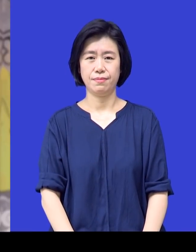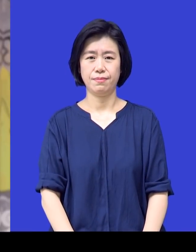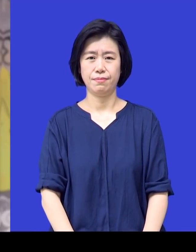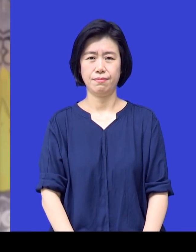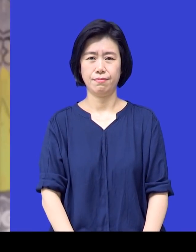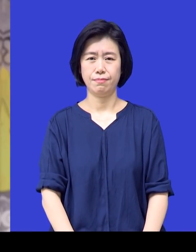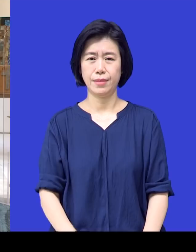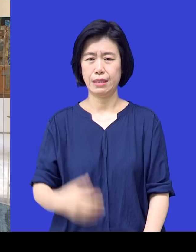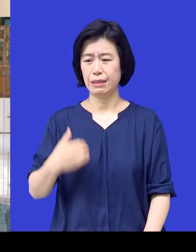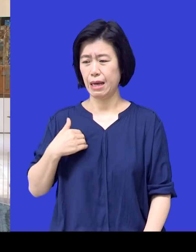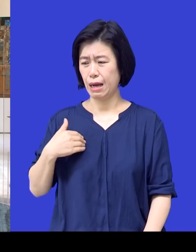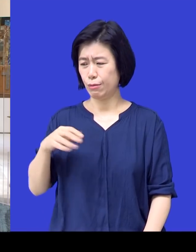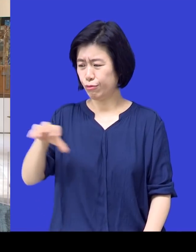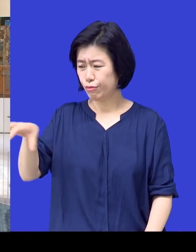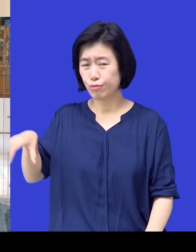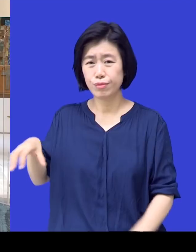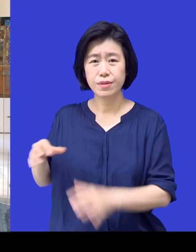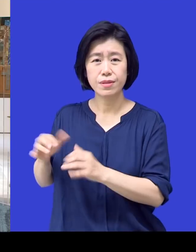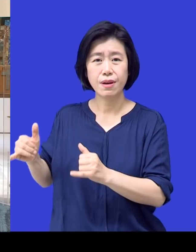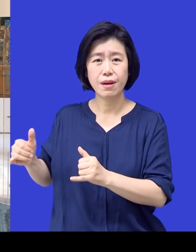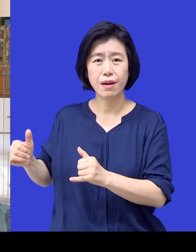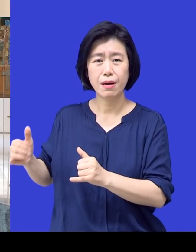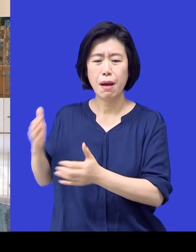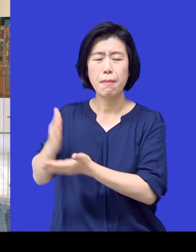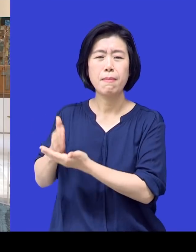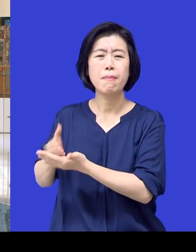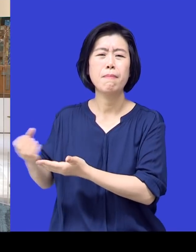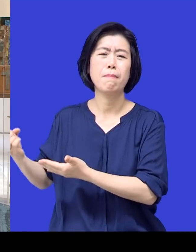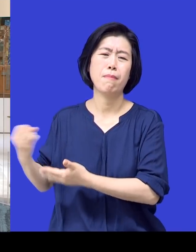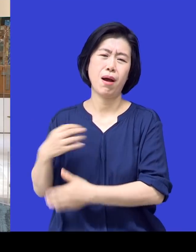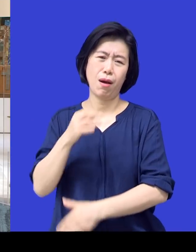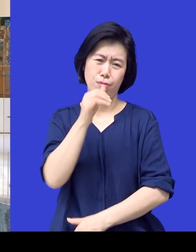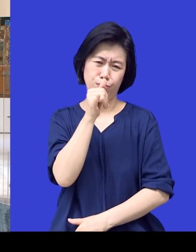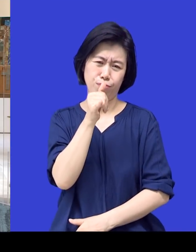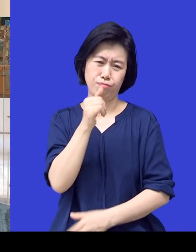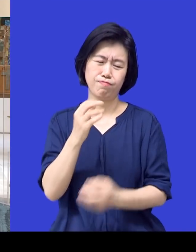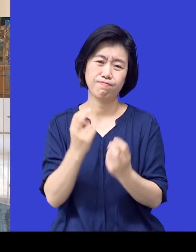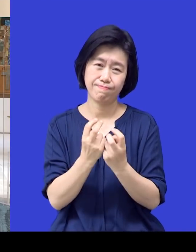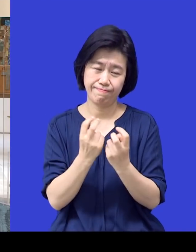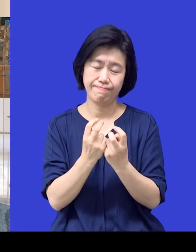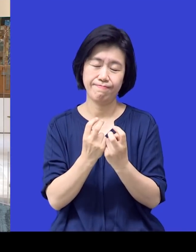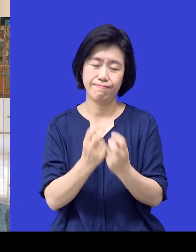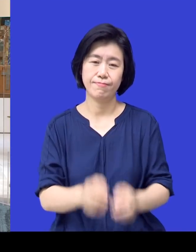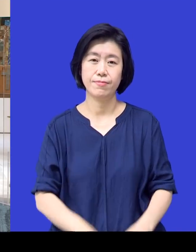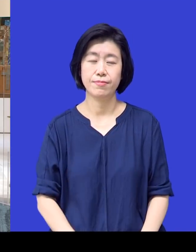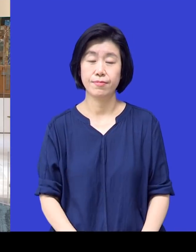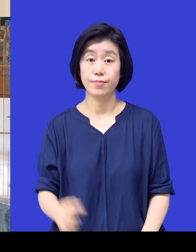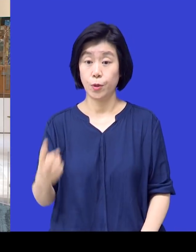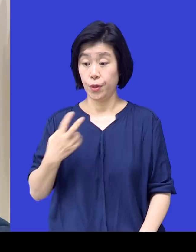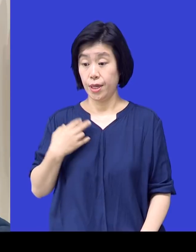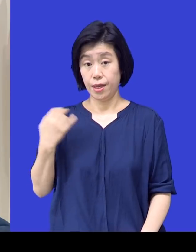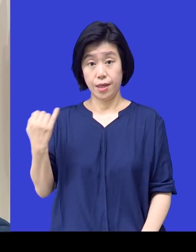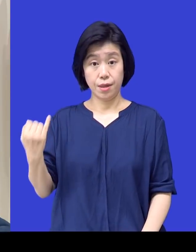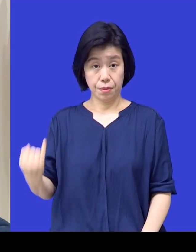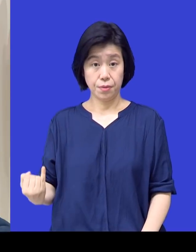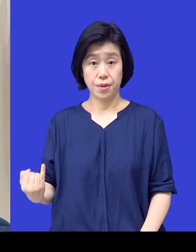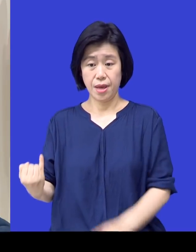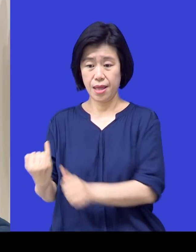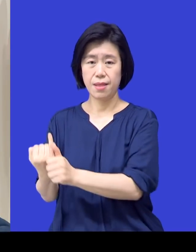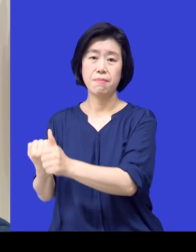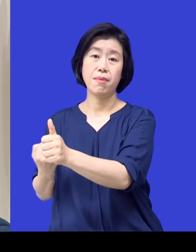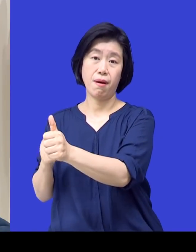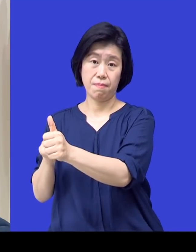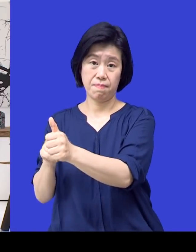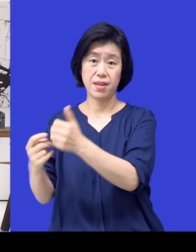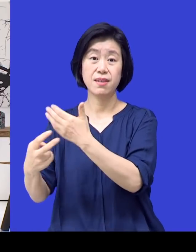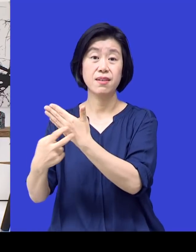주변에서 다 하지 말라 그런다고. 그리고 제 미국의 여동생 남편이 의사예요. 네. 물었더니